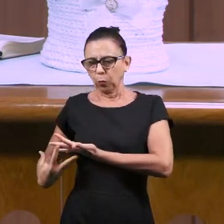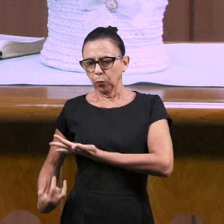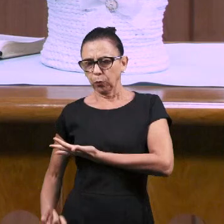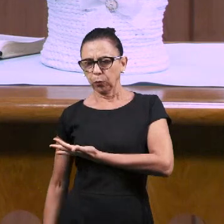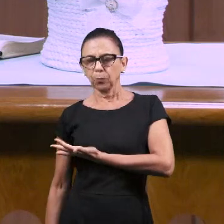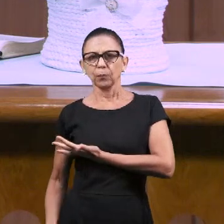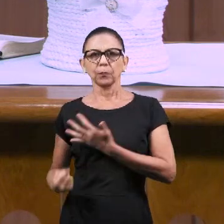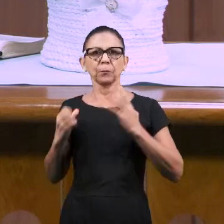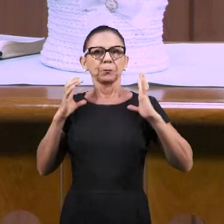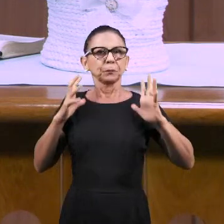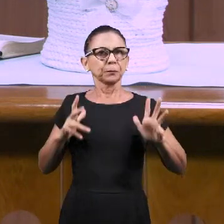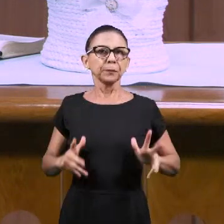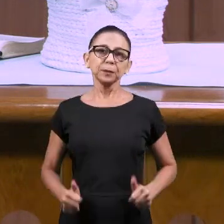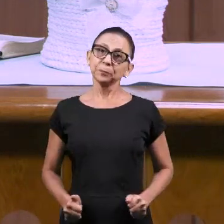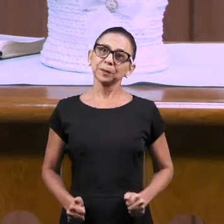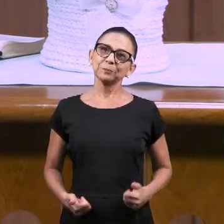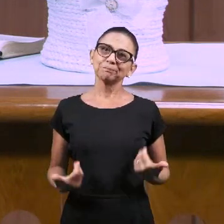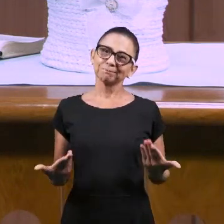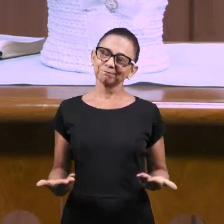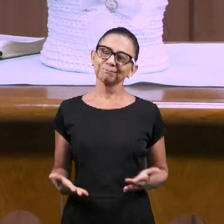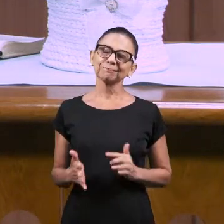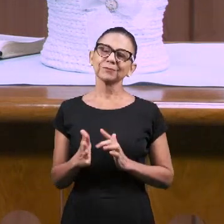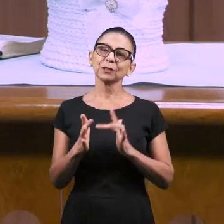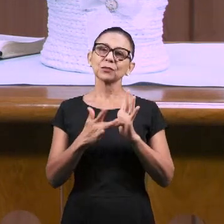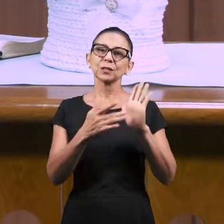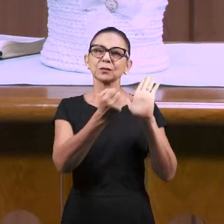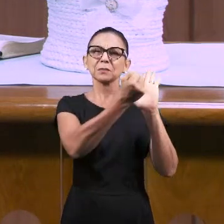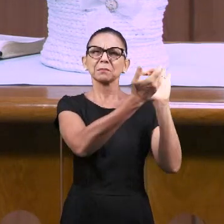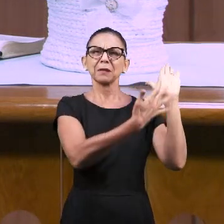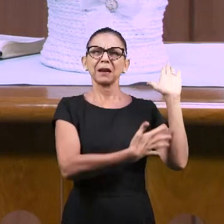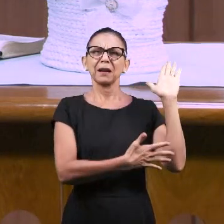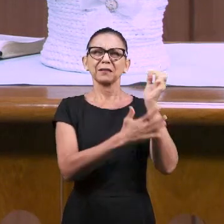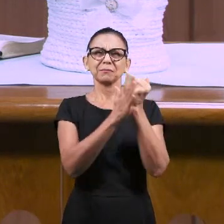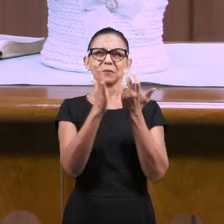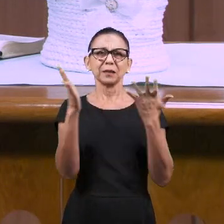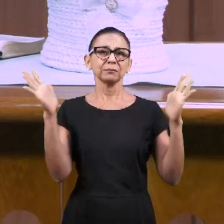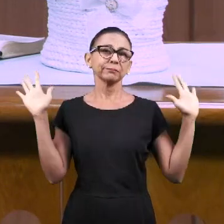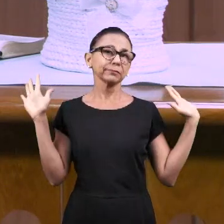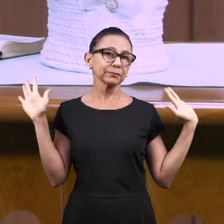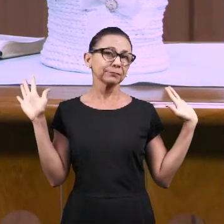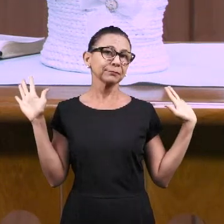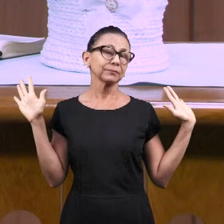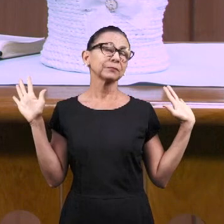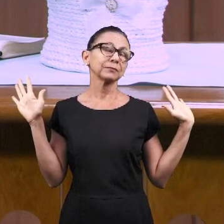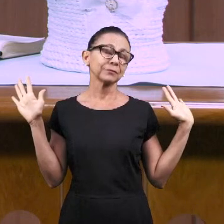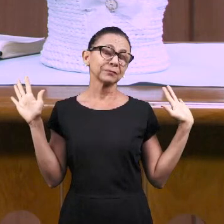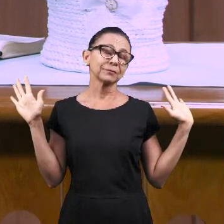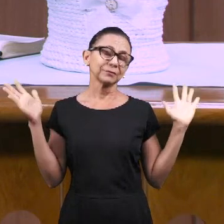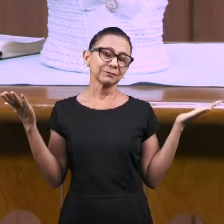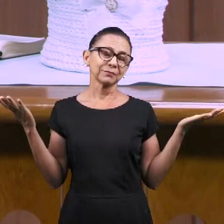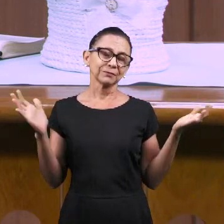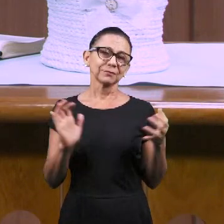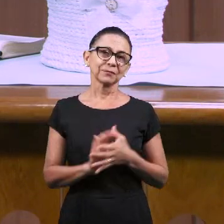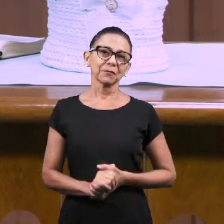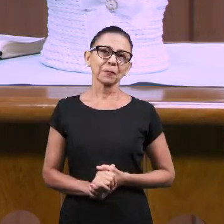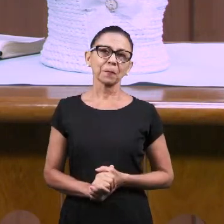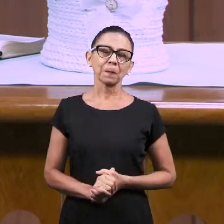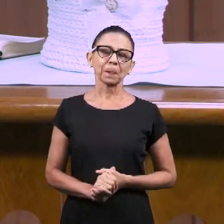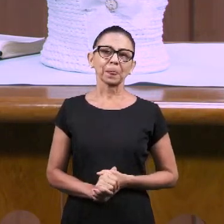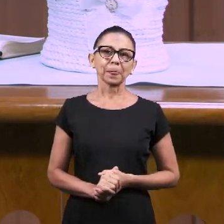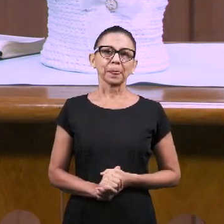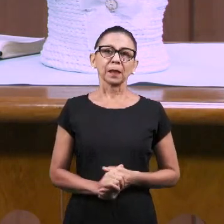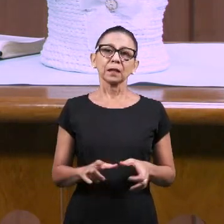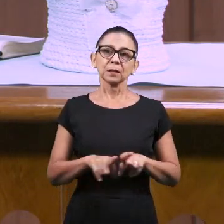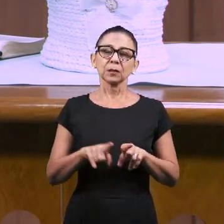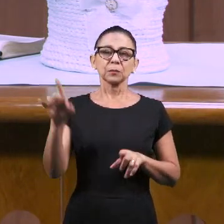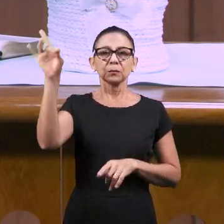du Saint-Esprit, c'est ça. Jésus, quand il a versé son sang, il a versé son esprit. C'est pour cela que les personnes ne